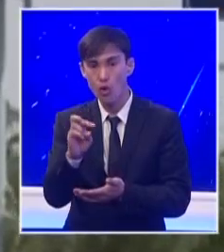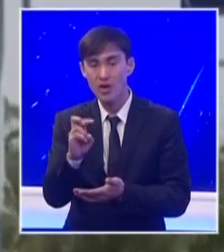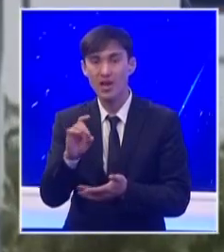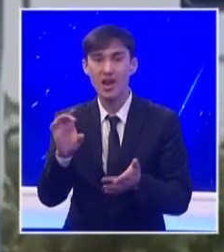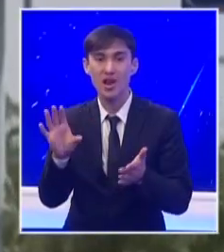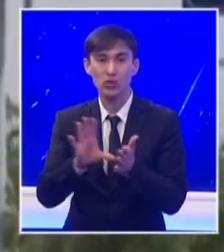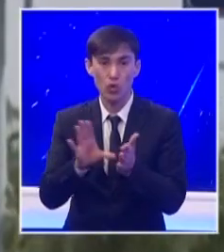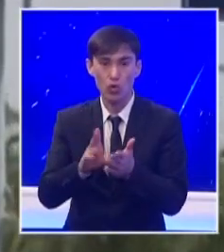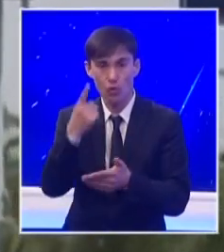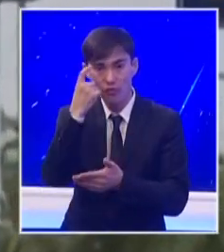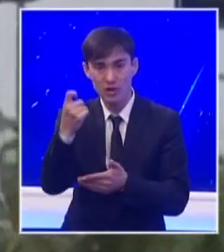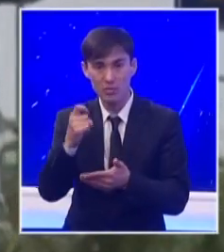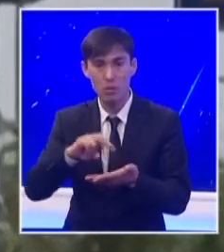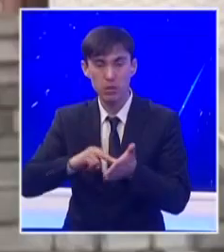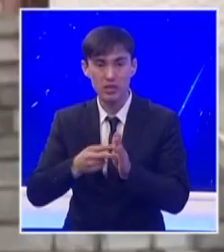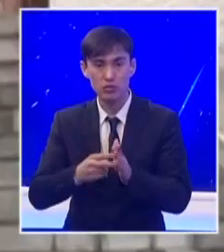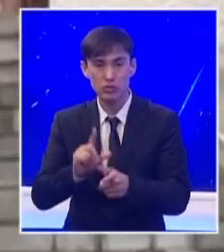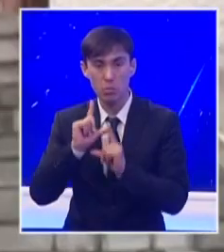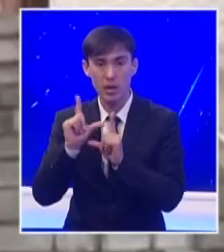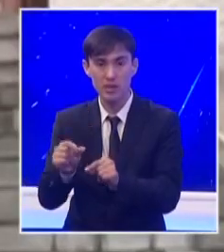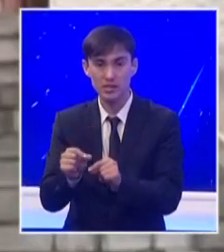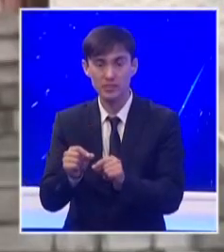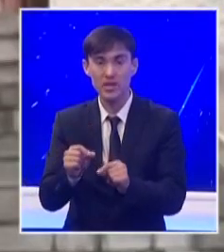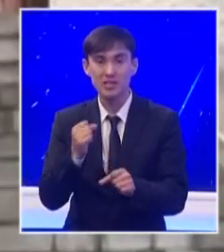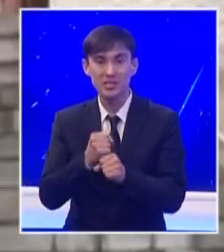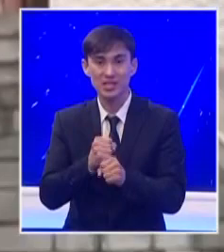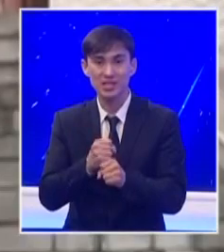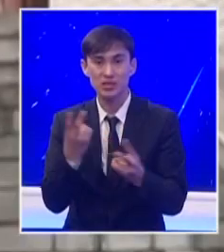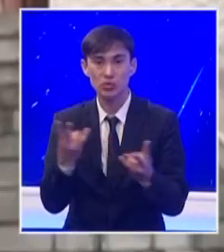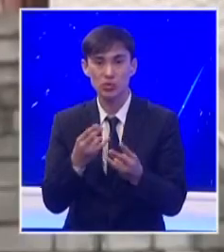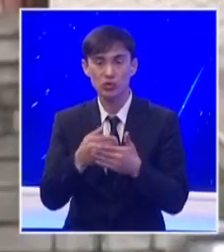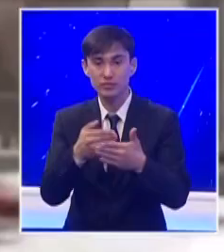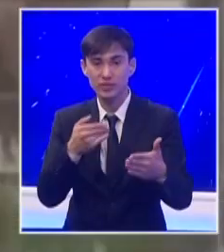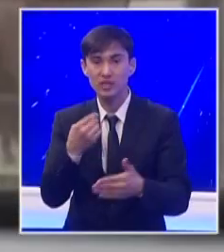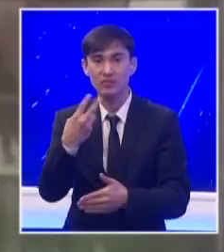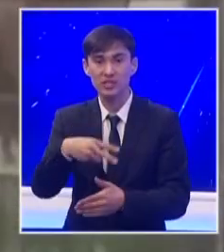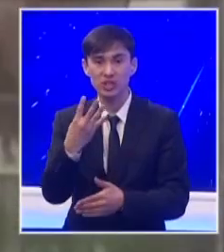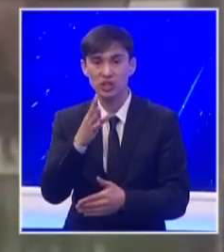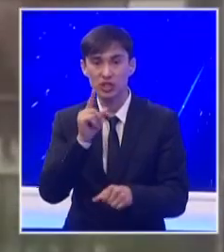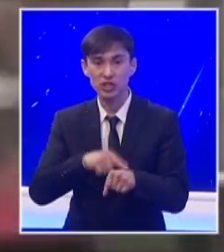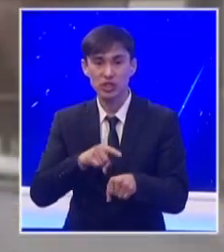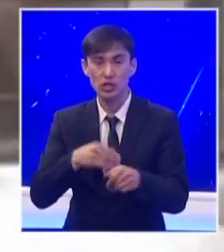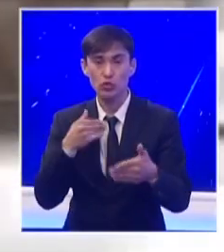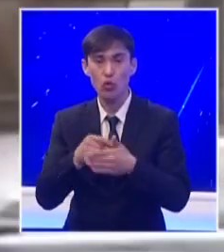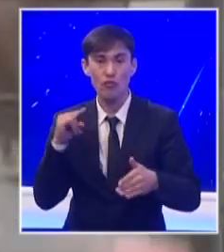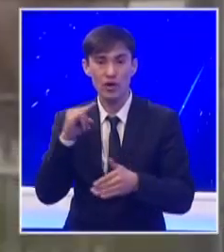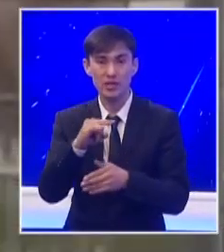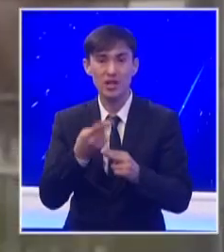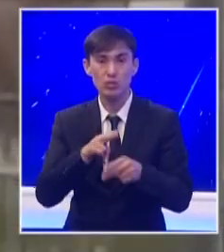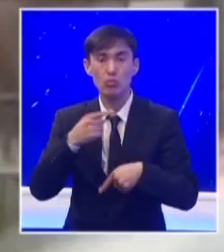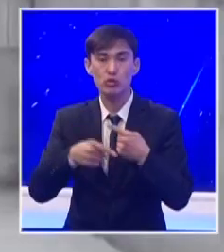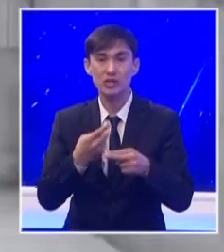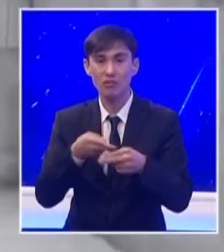www.kaeta.go.kr электронное уведомление о планируемой поездке. Сделать это следует не менее чем за 24 часа до вылета. Лишь